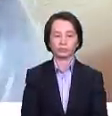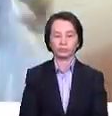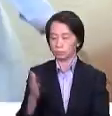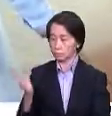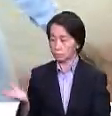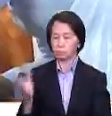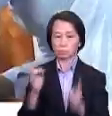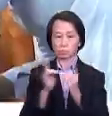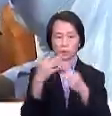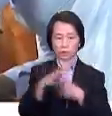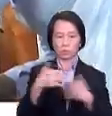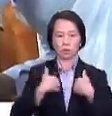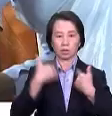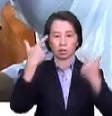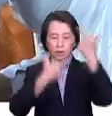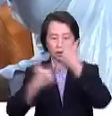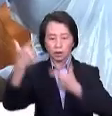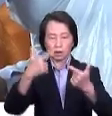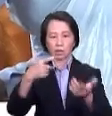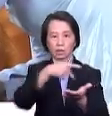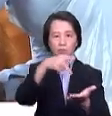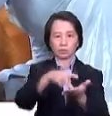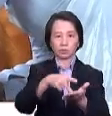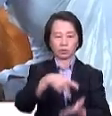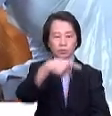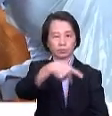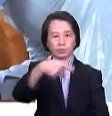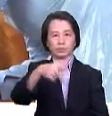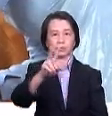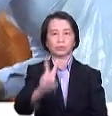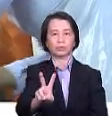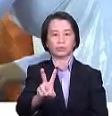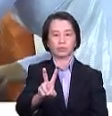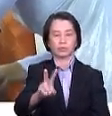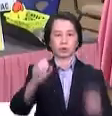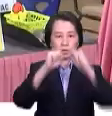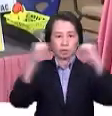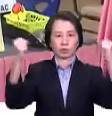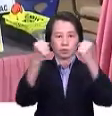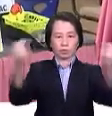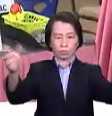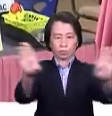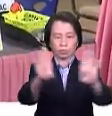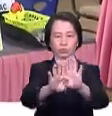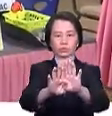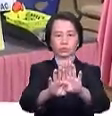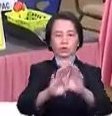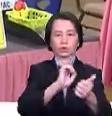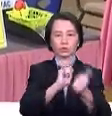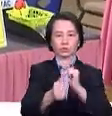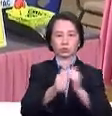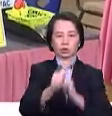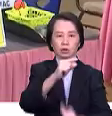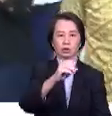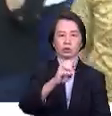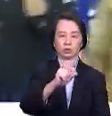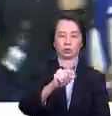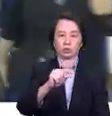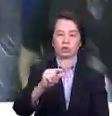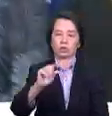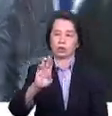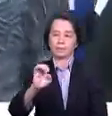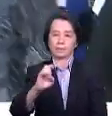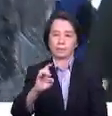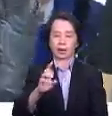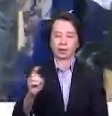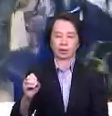Beliau ditemui selepas mengadakan lawatan ke pusat pemberian vaksin PPV di Stadium Tertutup Kompleks Sukan Gong Badak, Kuala Nerus pukul